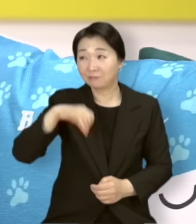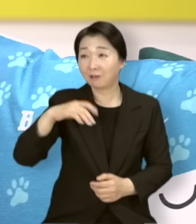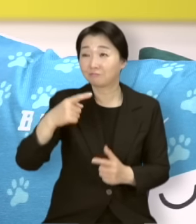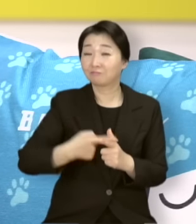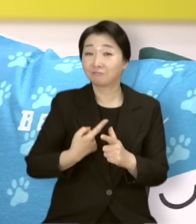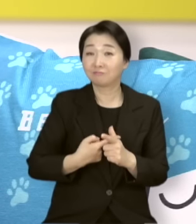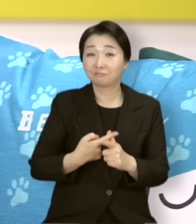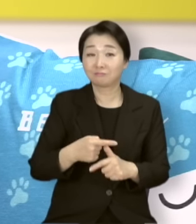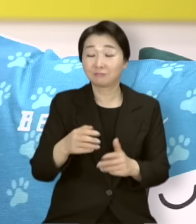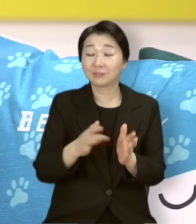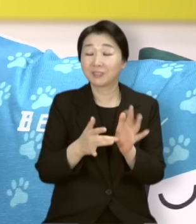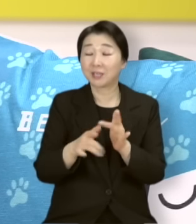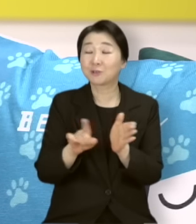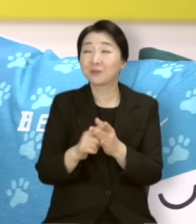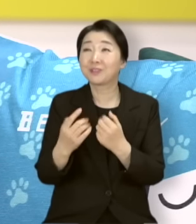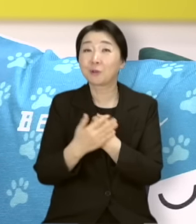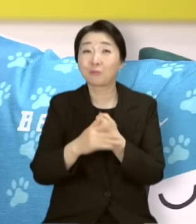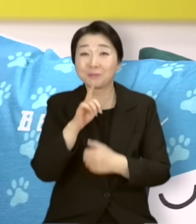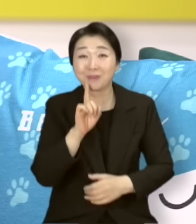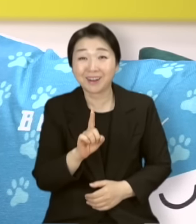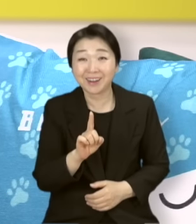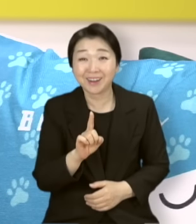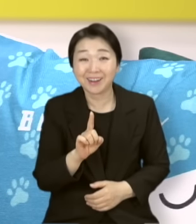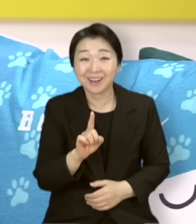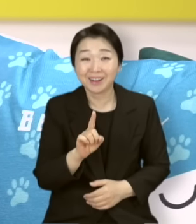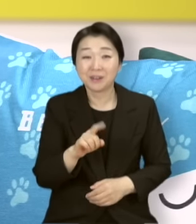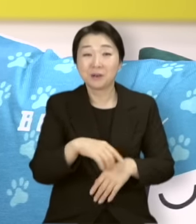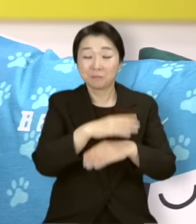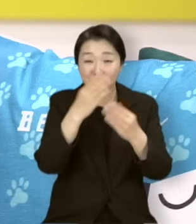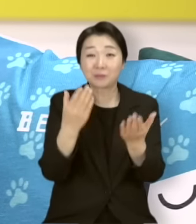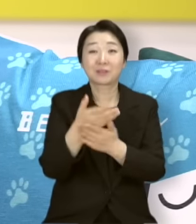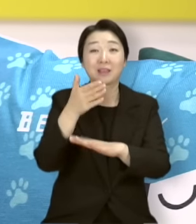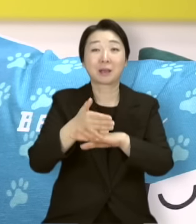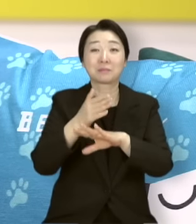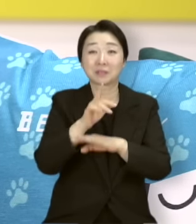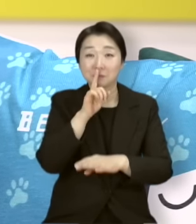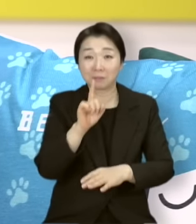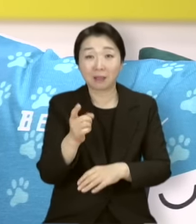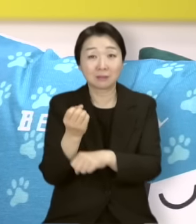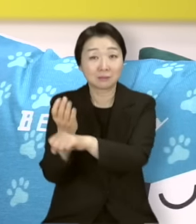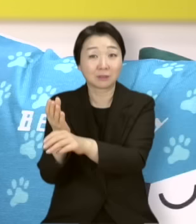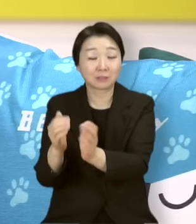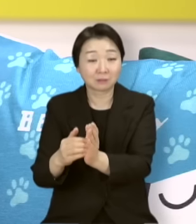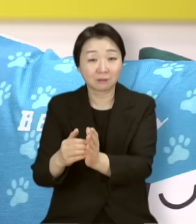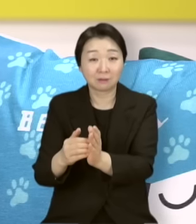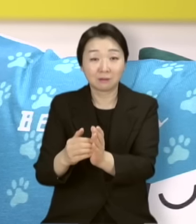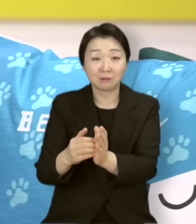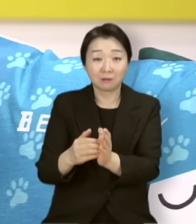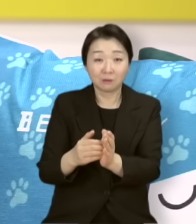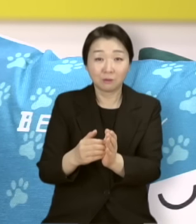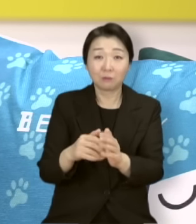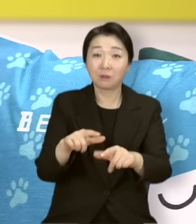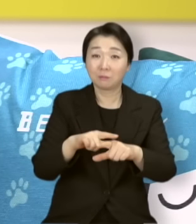없이 네. 다 예수 믿는 덕이지요. 네. 모든 것이 감사하지요. 네. 네. 이거 평소에 하듯 했거든요.